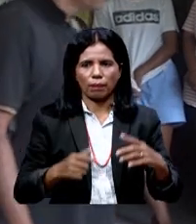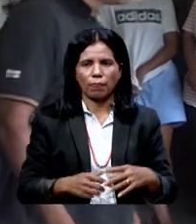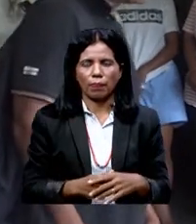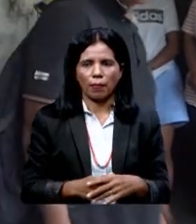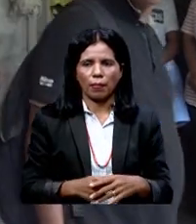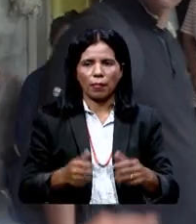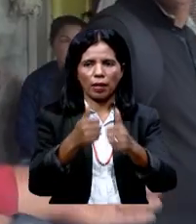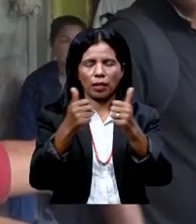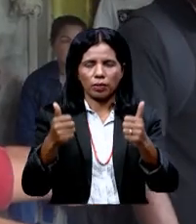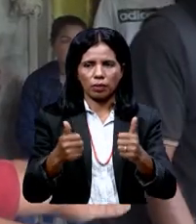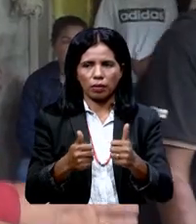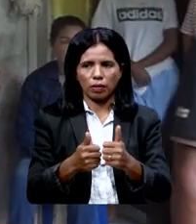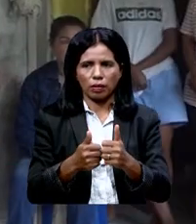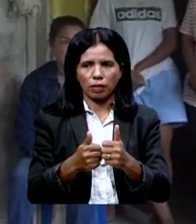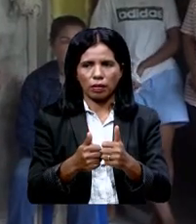autorina